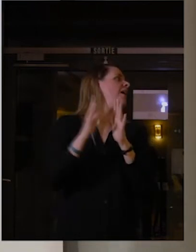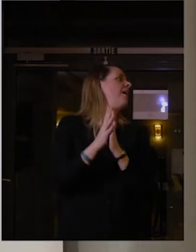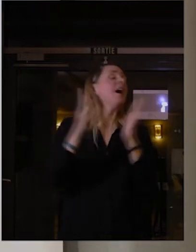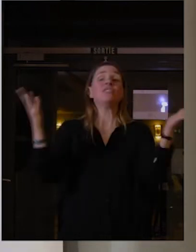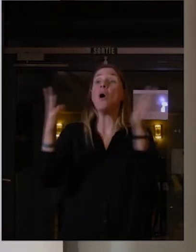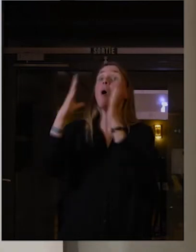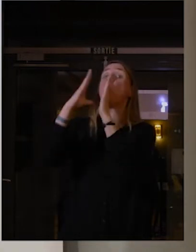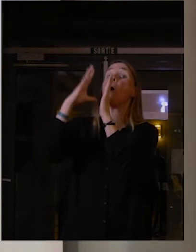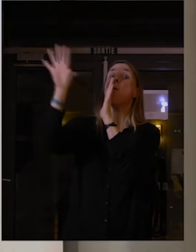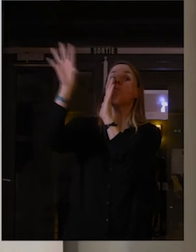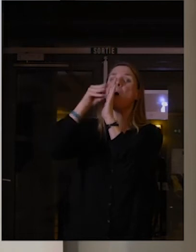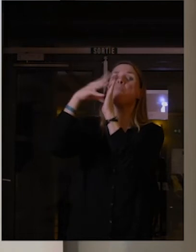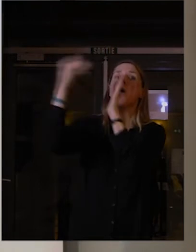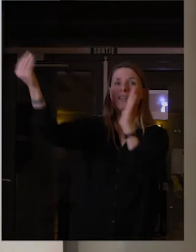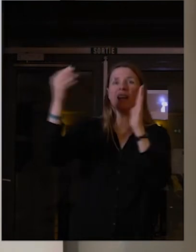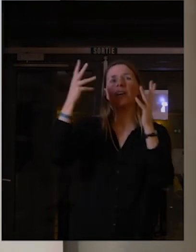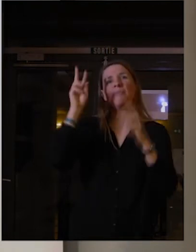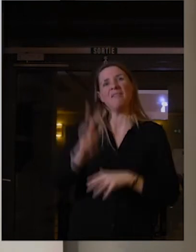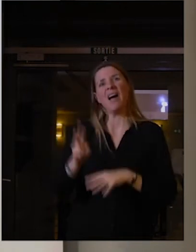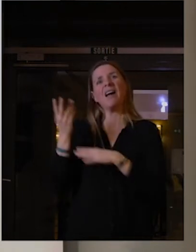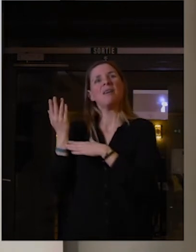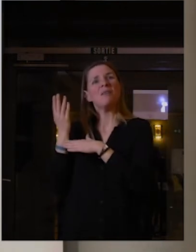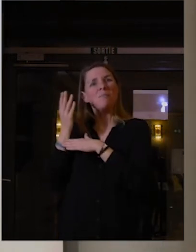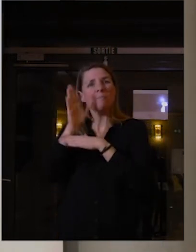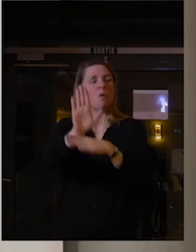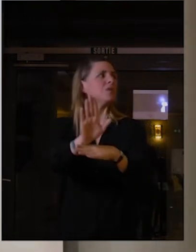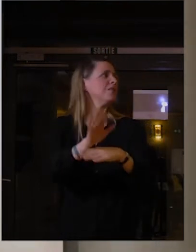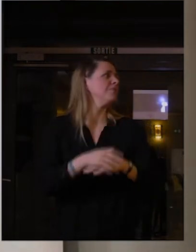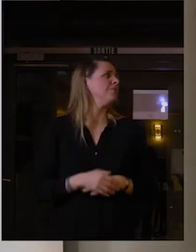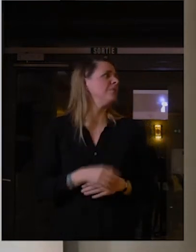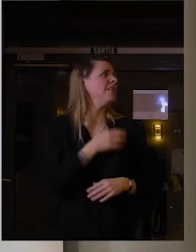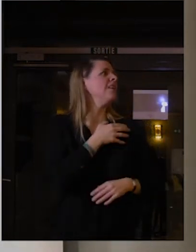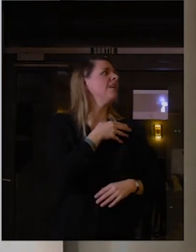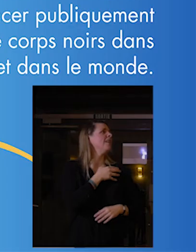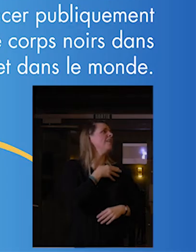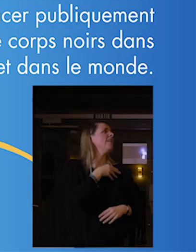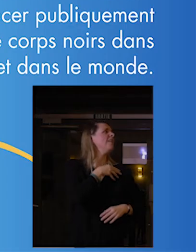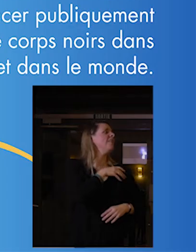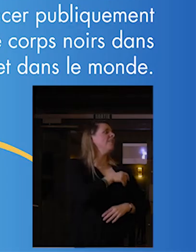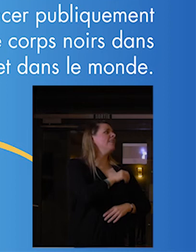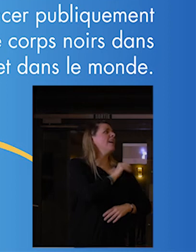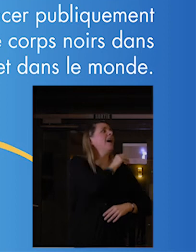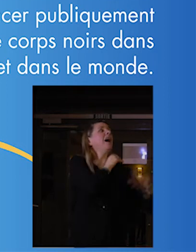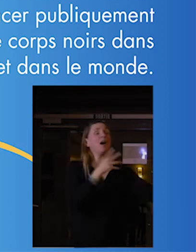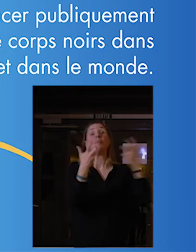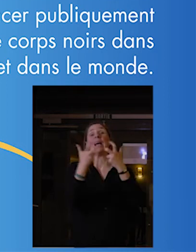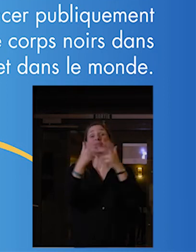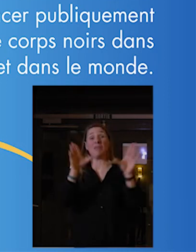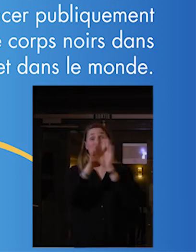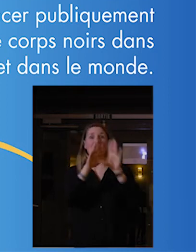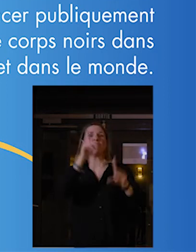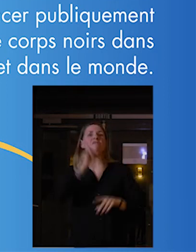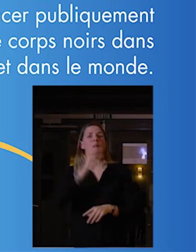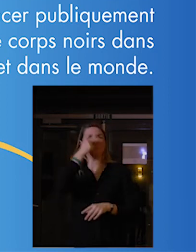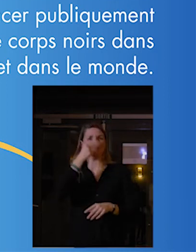tient vraiment à cœur de les présenter et d'en parler vraiment. Parce qu'en fait, là, Chloé Anaïs Lopez, c'est...